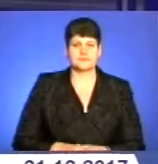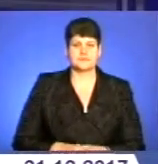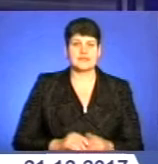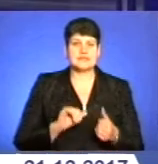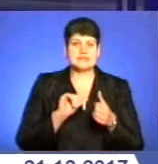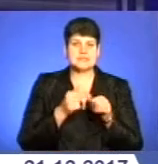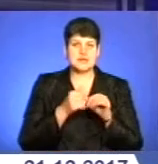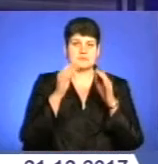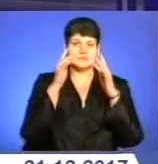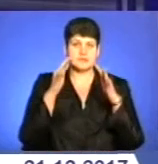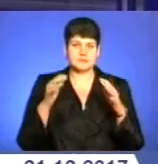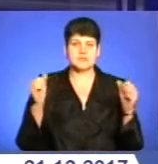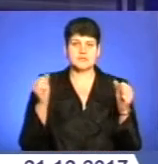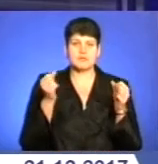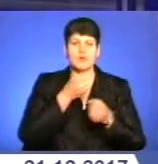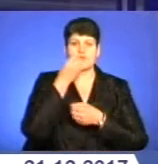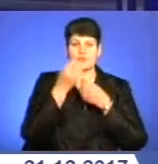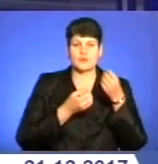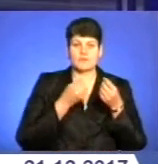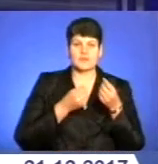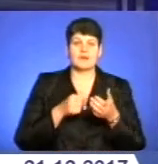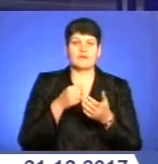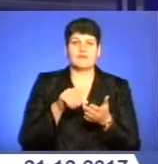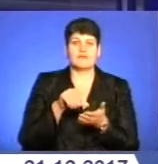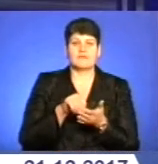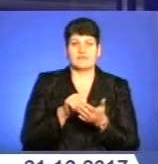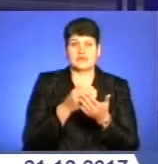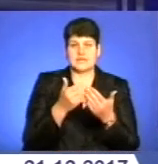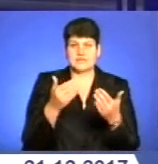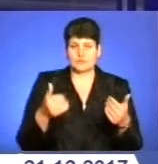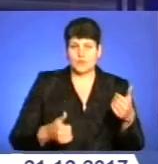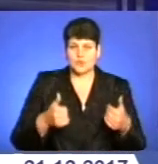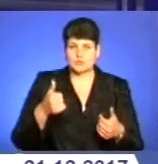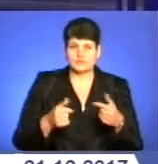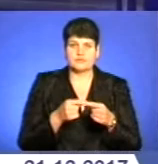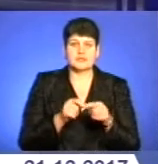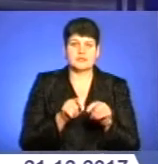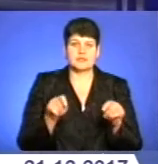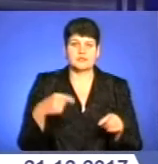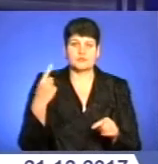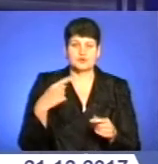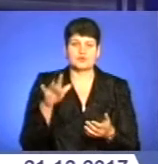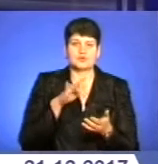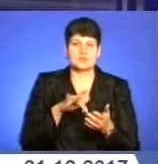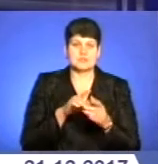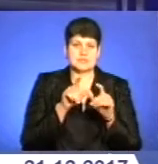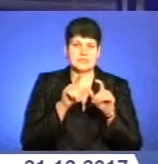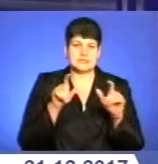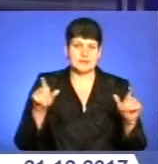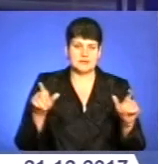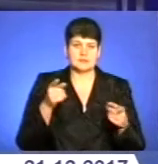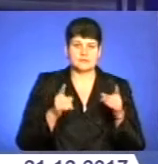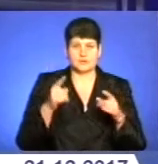Замість ялинки – зимовий букет. Виставку-конкурс з такою назвою відкрили у Тернопільському обласному центрі еколого-натуралістичної